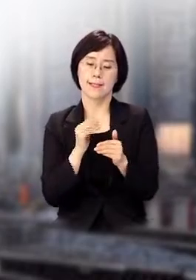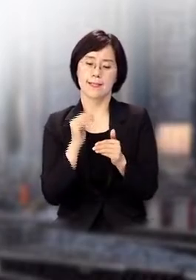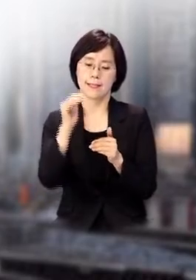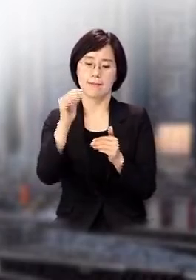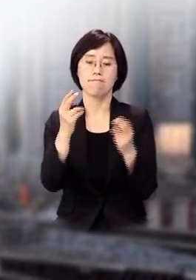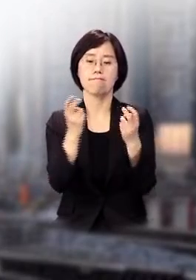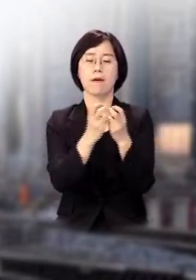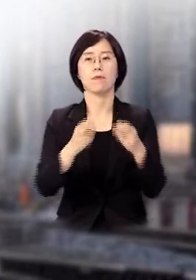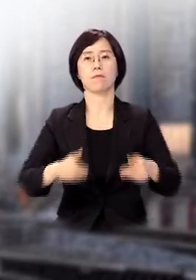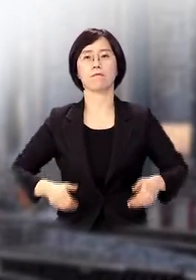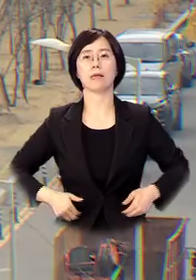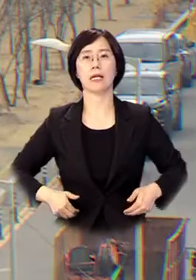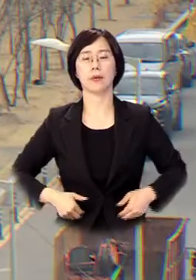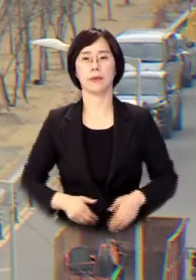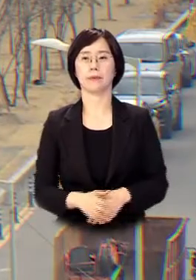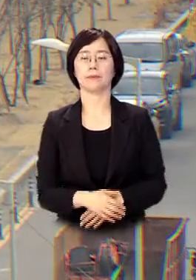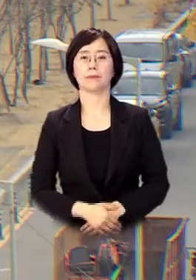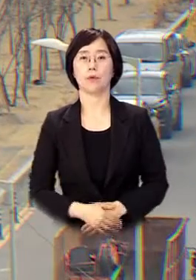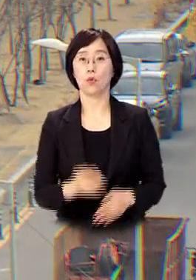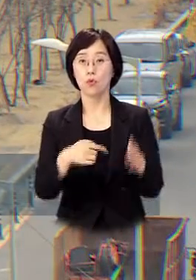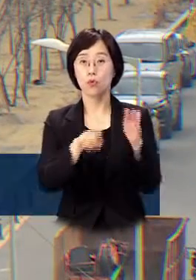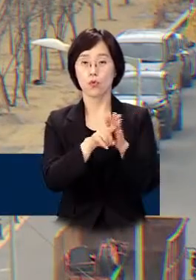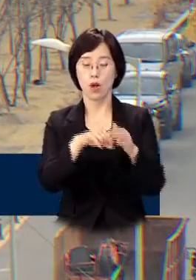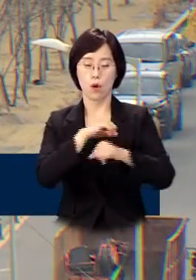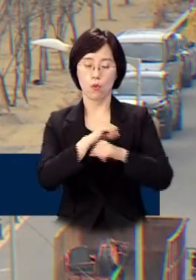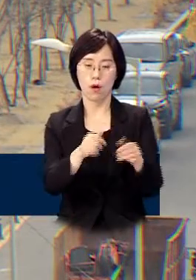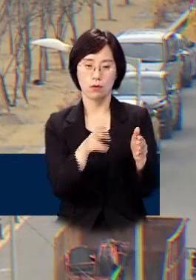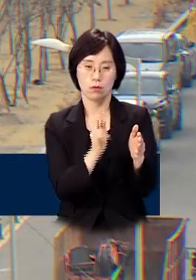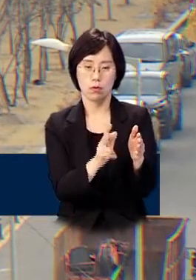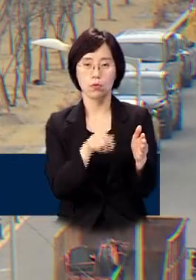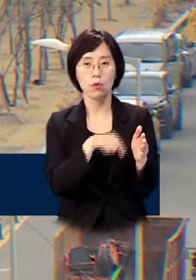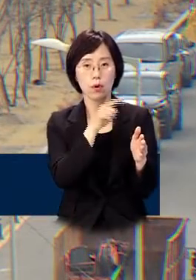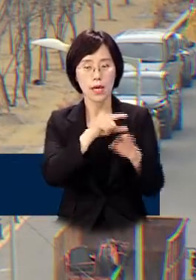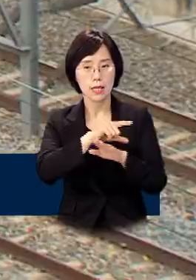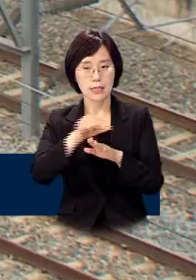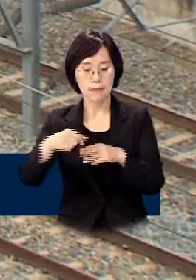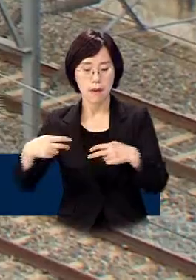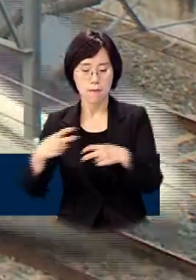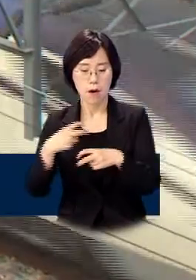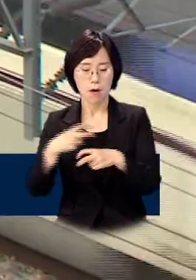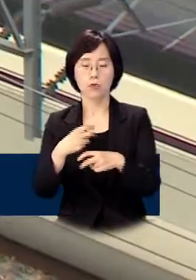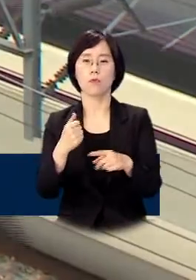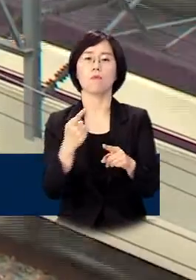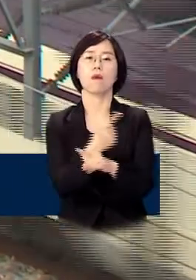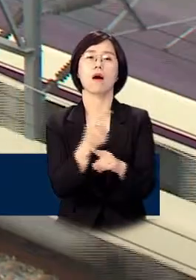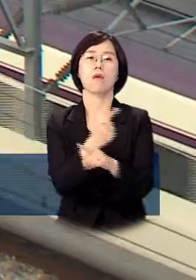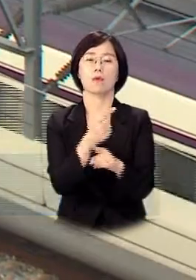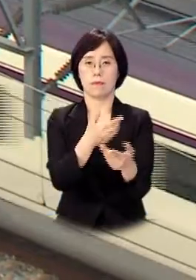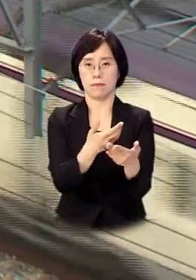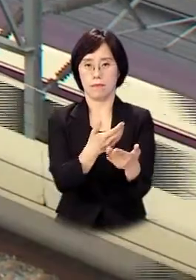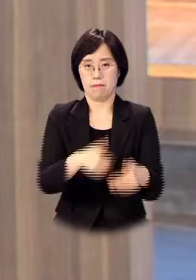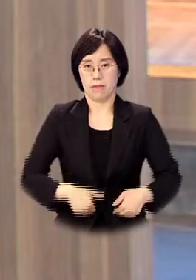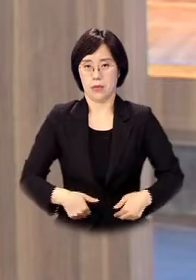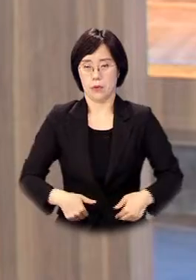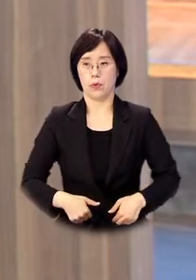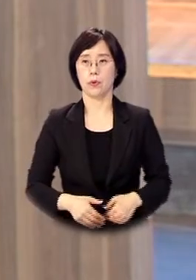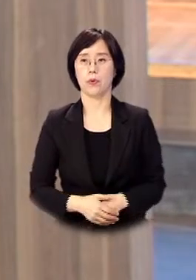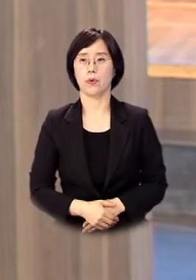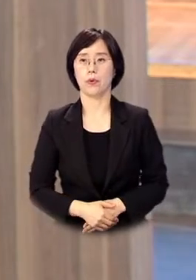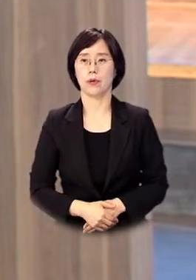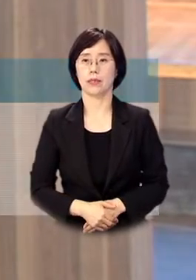전략이 필요합니다 일을 왜 광역 철도 중심의 지방 대중교통 체계 개편이 중요해 보입니다